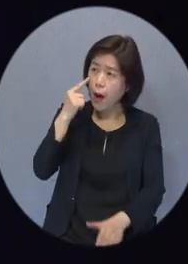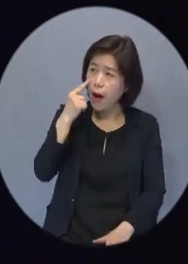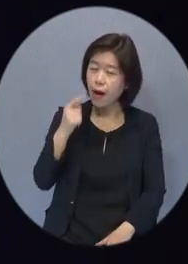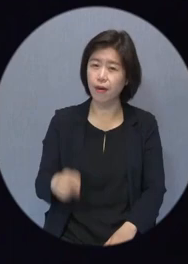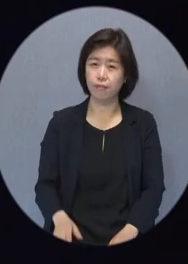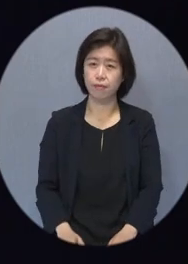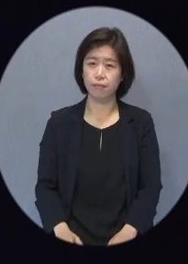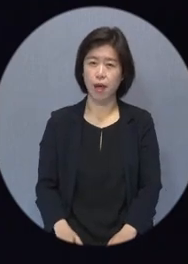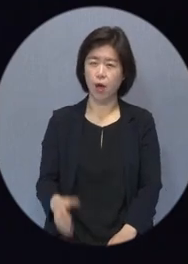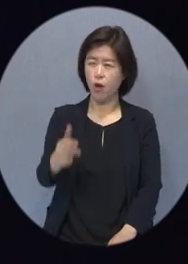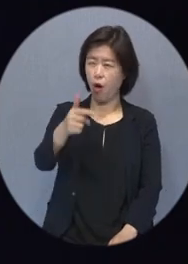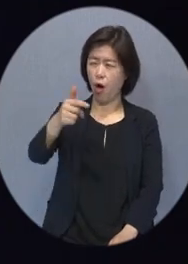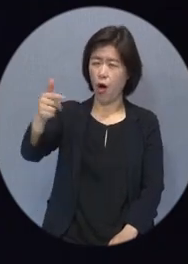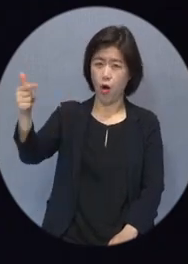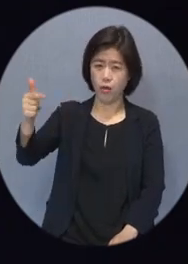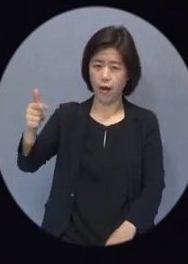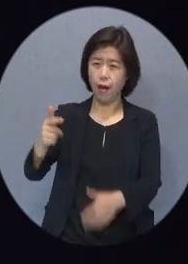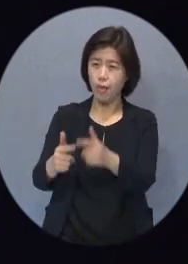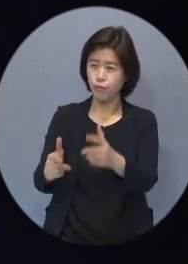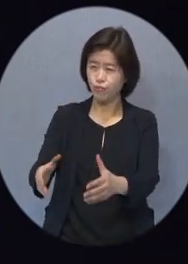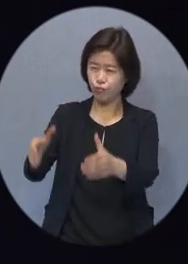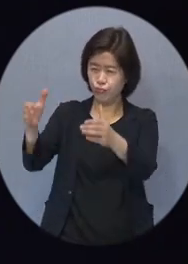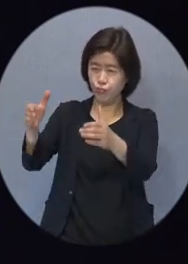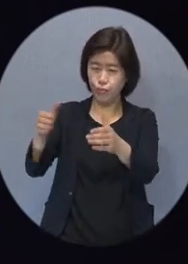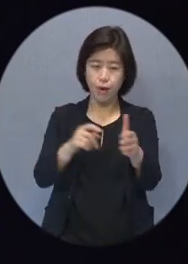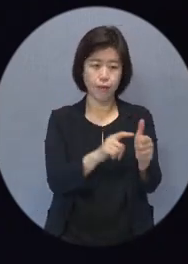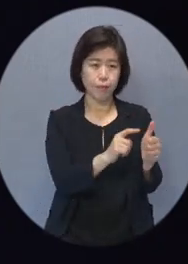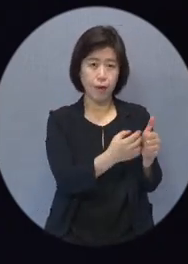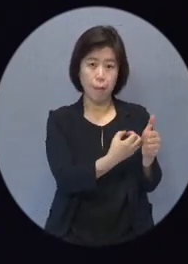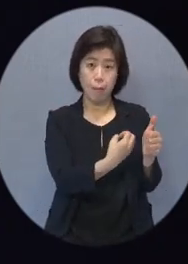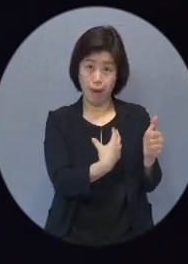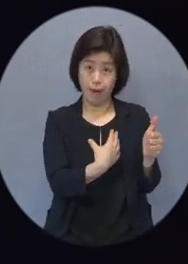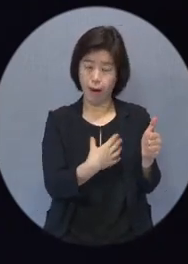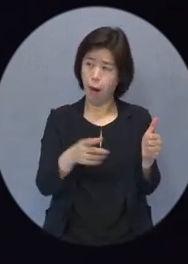거대한 나무를 가리키며 그 애가 말했다.